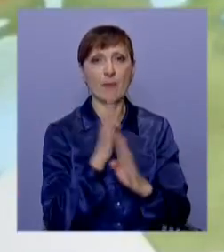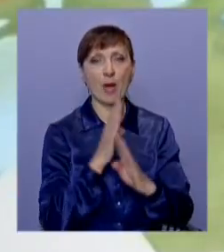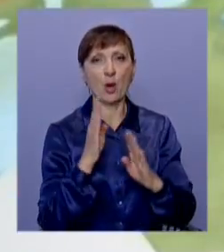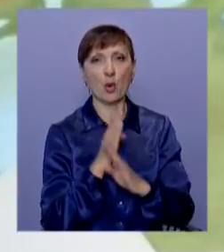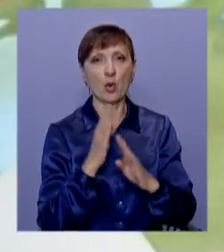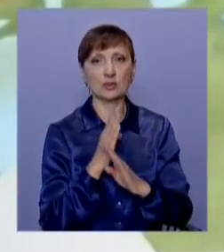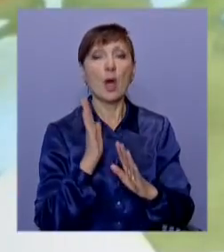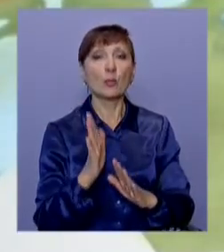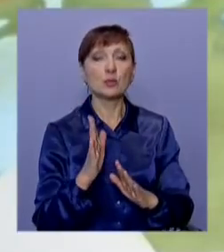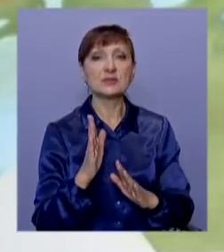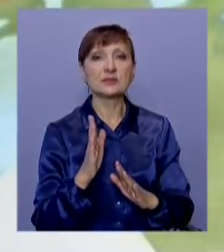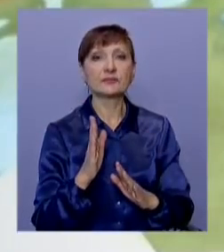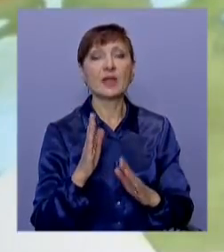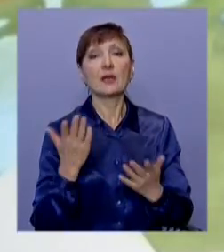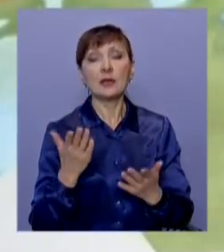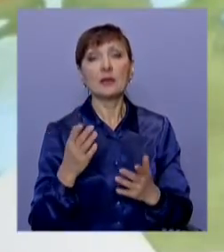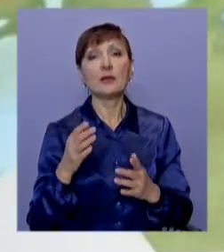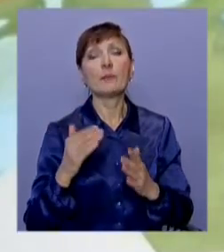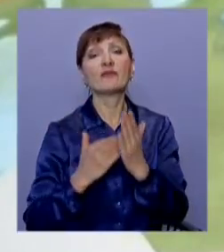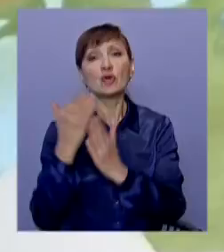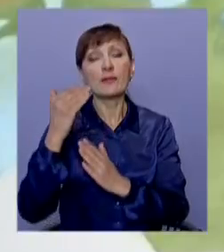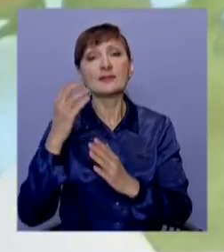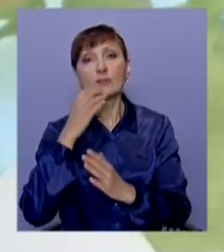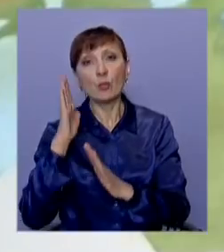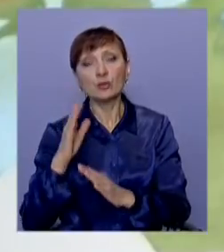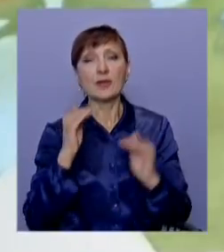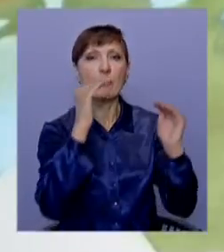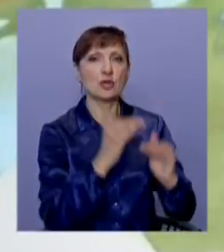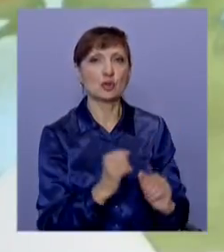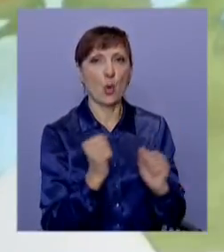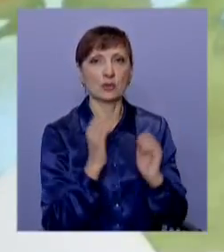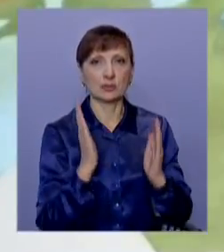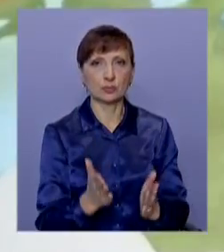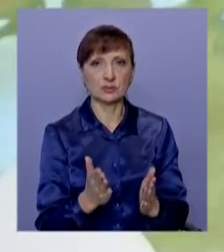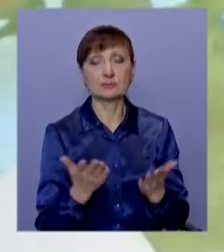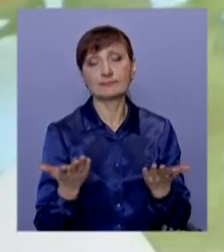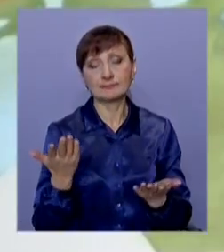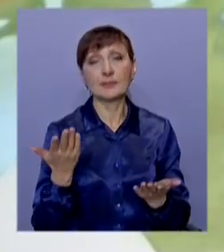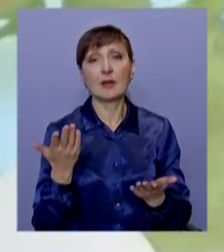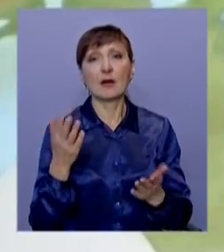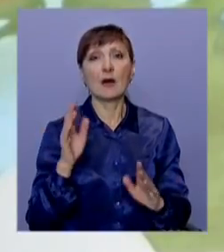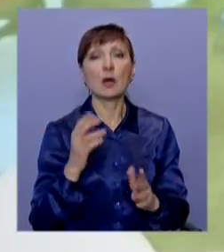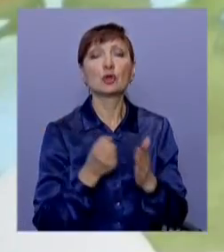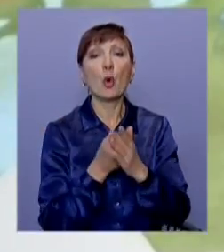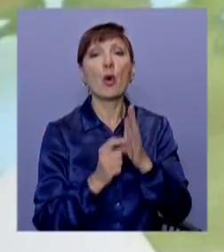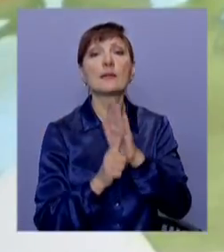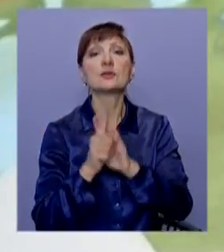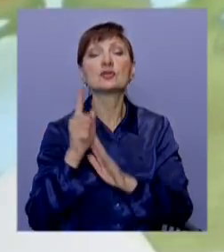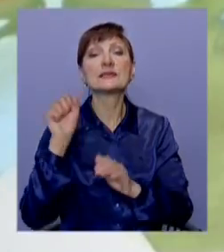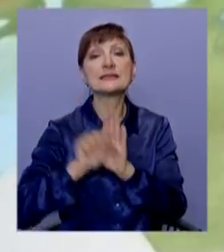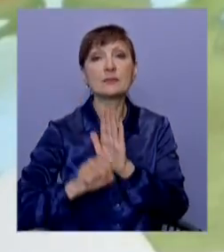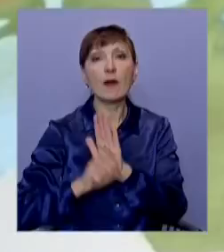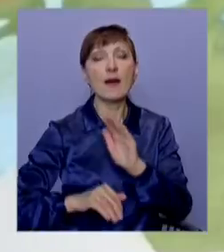чем у нас будет наблюдаться как и повышение температуры, так и понижение. И до наступления зимы такие вот